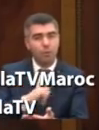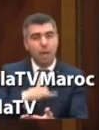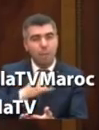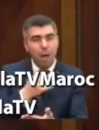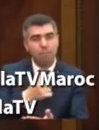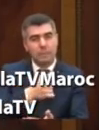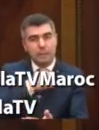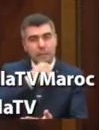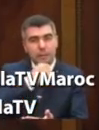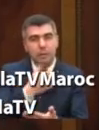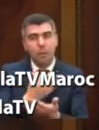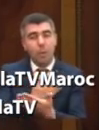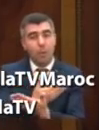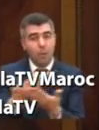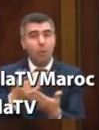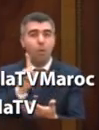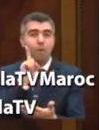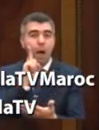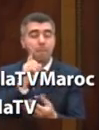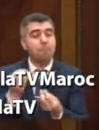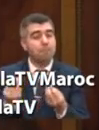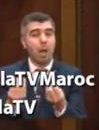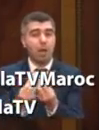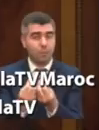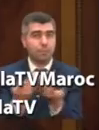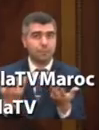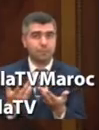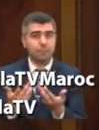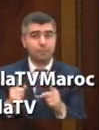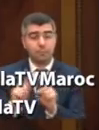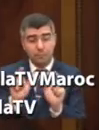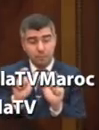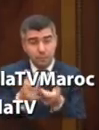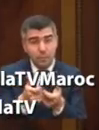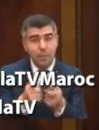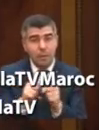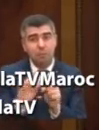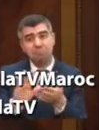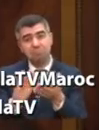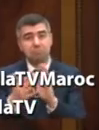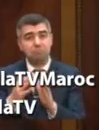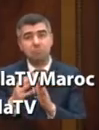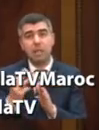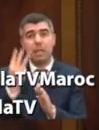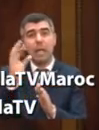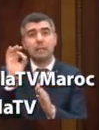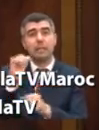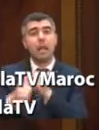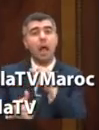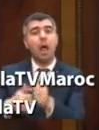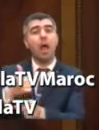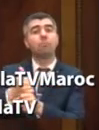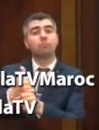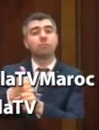وكهولاً وشيوخاً ونساءً، ومنهم من مضى على اعتقاله أكثر من 3 عقود من الزمن. إن